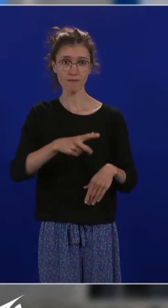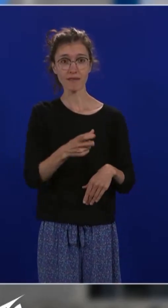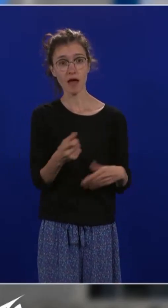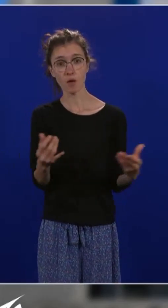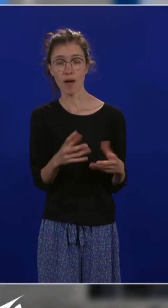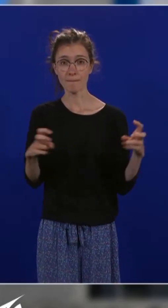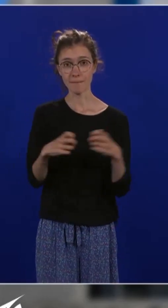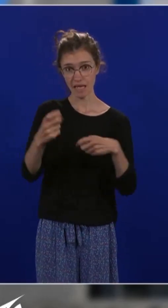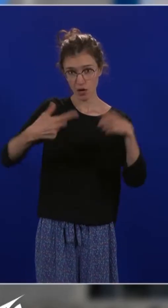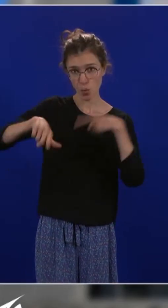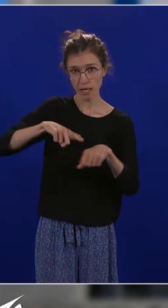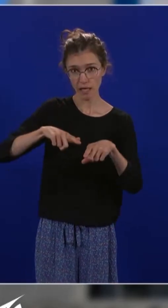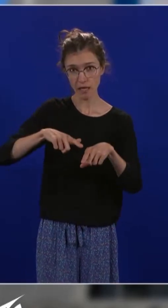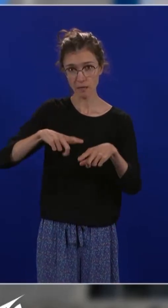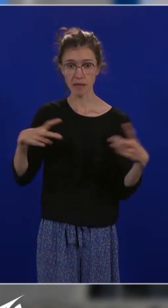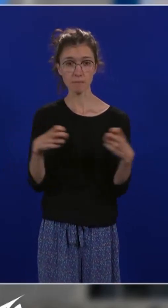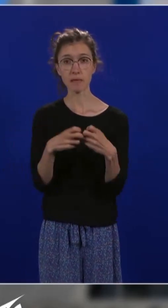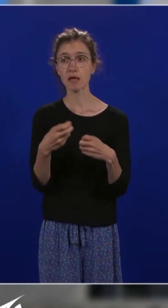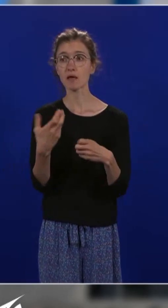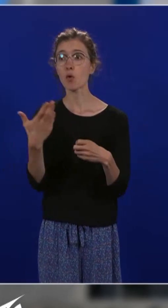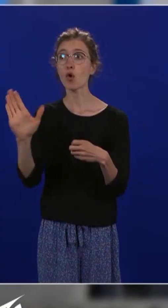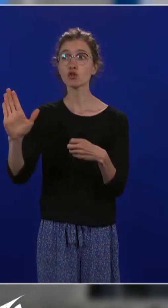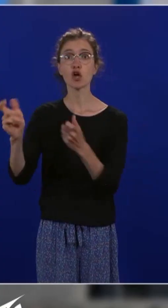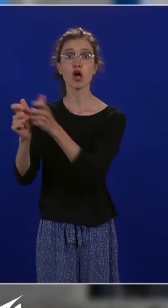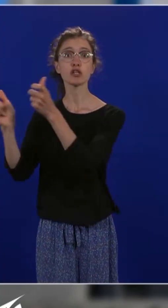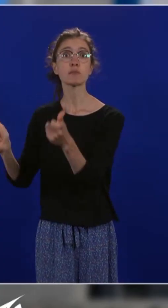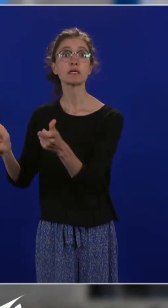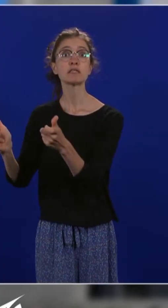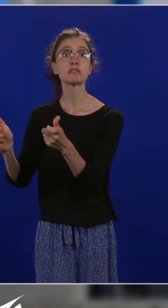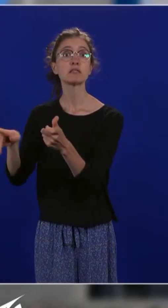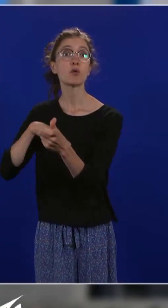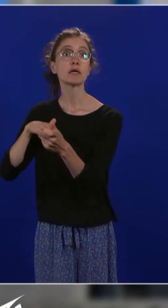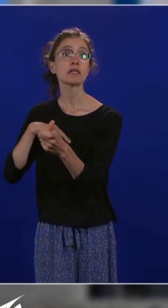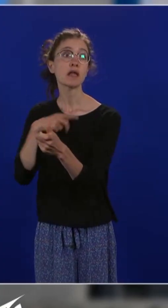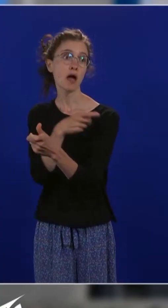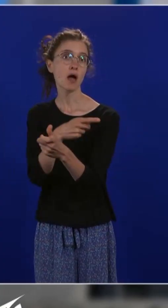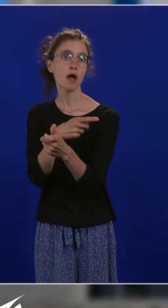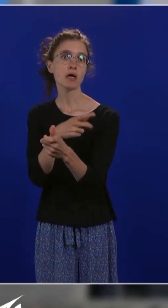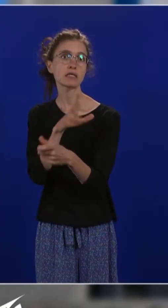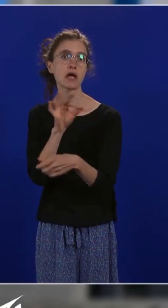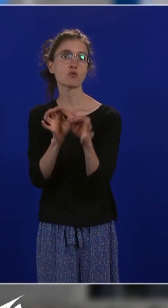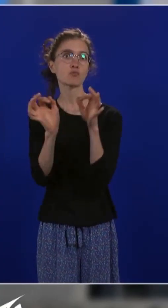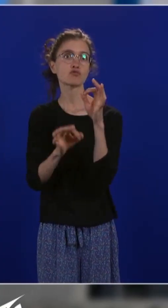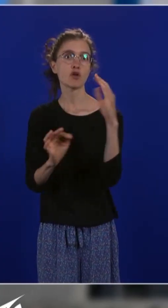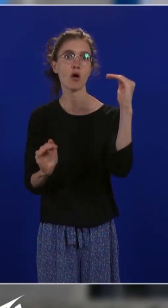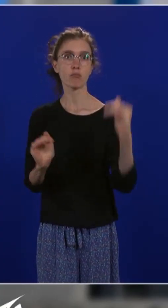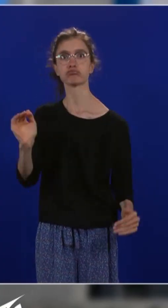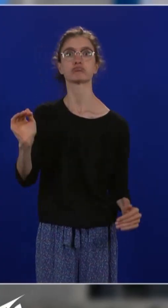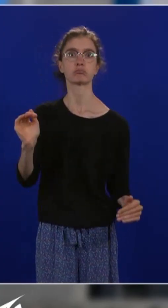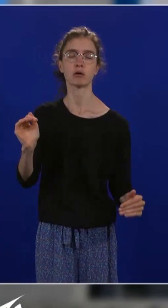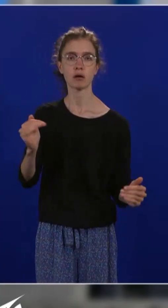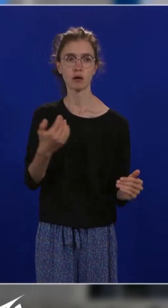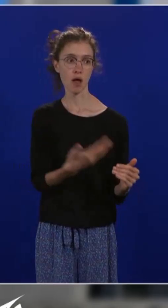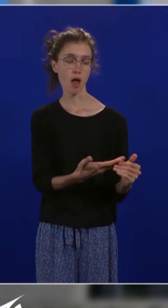bailleurs. Il n'y a donc pas de secret. Ces chiffres sont éloquents. Ils rappellent clairement que non, le